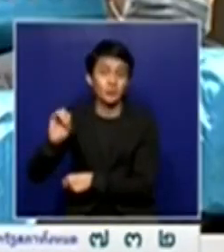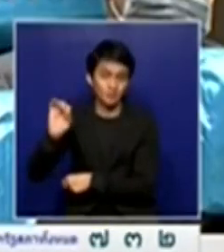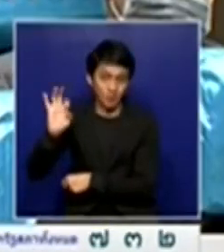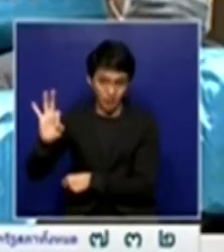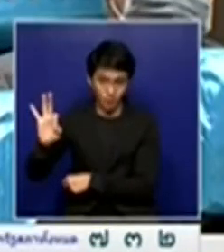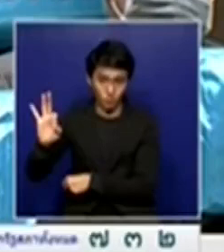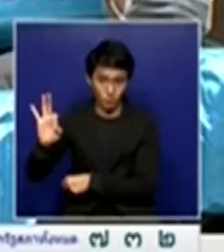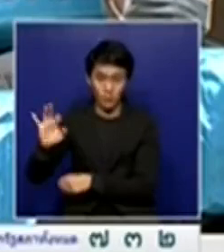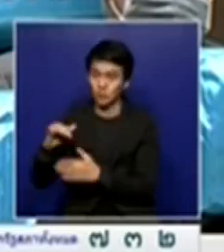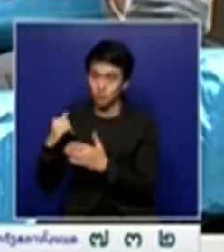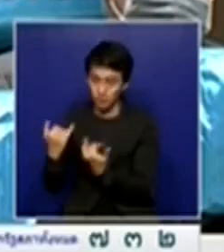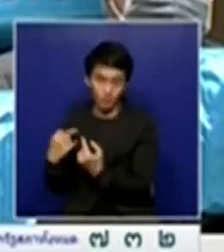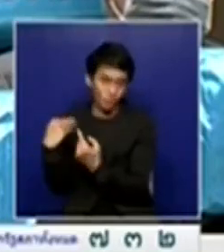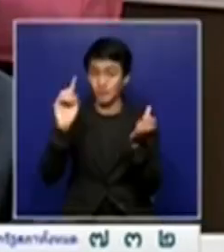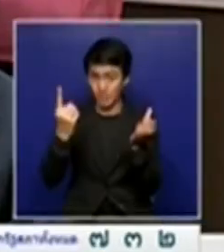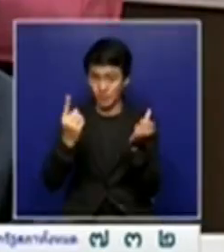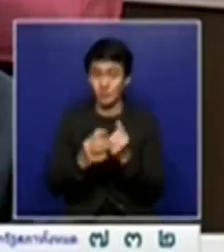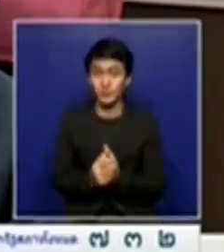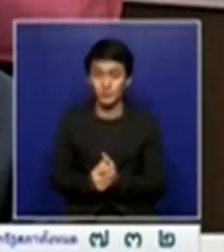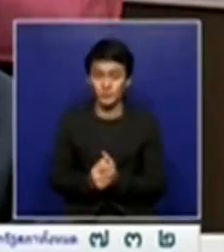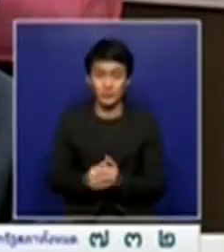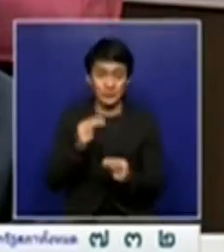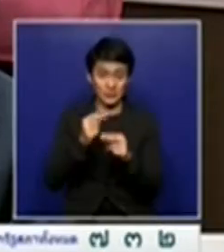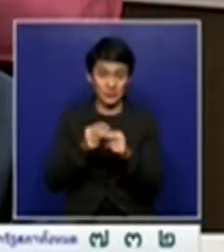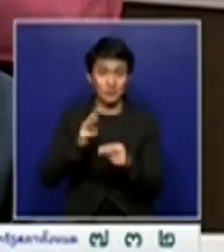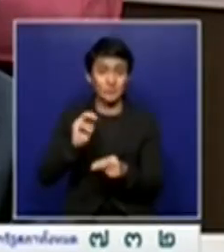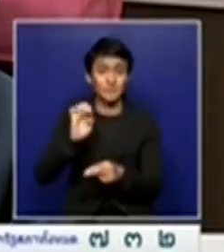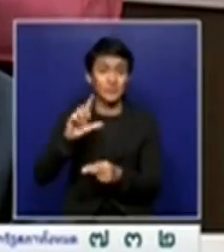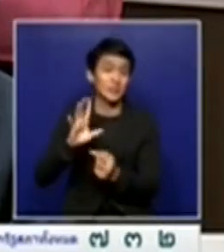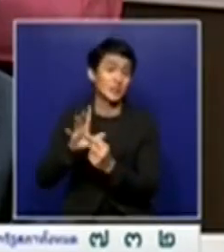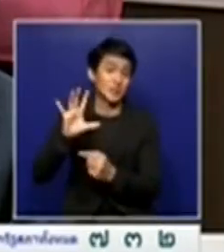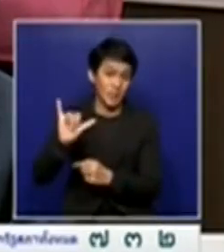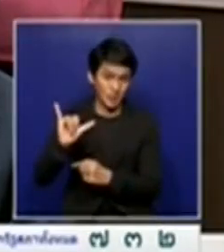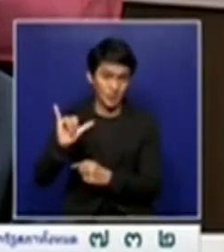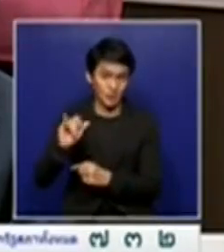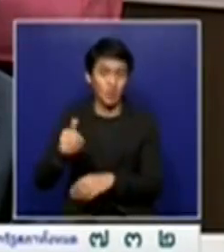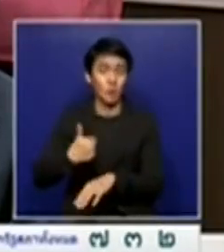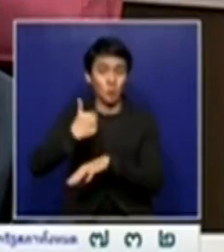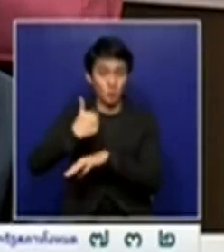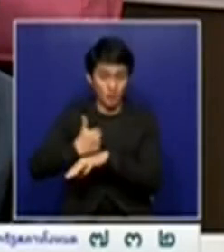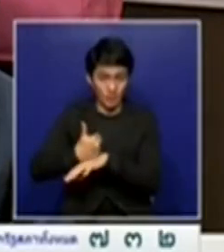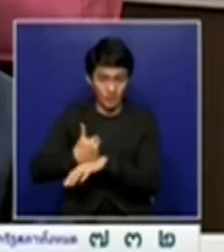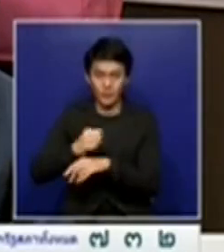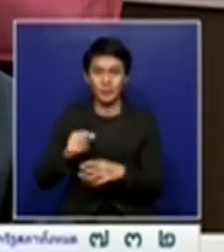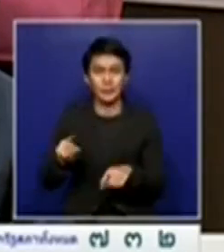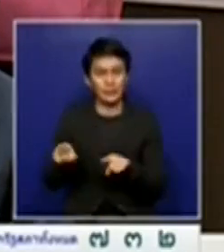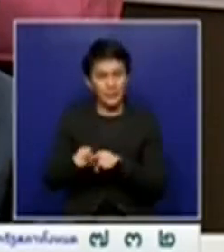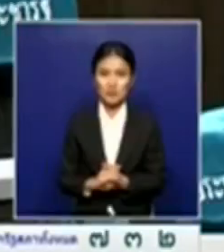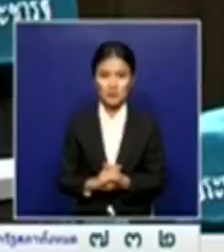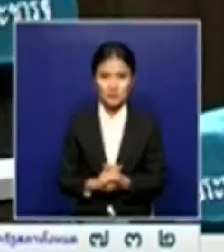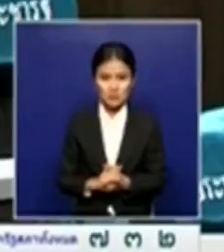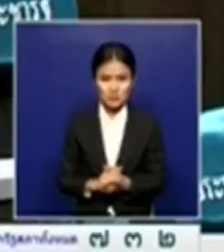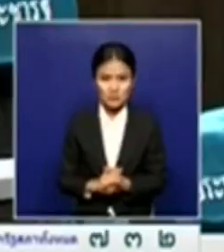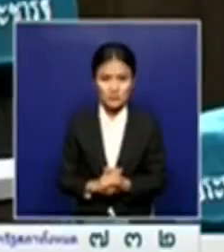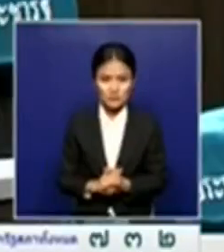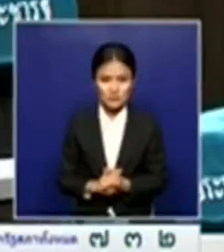เพื่อยื้อเวลาหรือไม่แต่ทุกฝ่ายยังจำเป็นต้องเร่งหาทางออกปมขัดแย้งอย่างเร่งด่วนขณะเดียวกันยังต้องเดินห